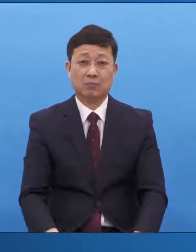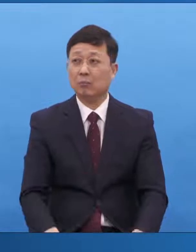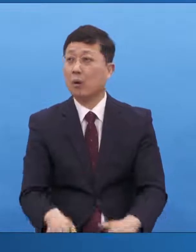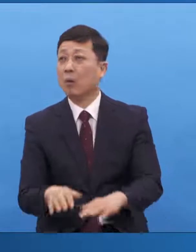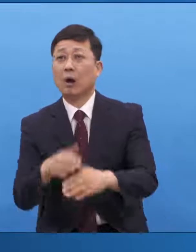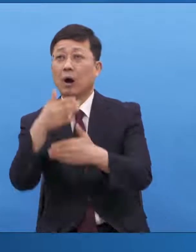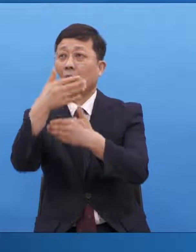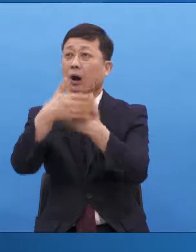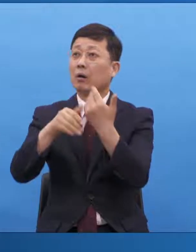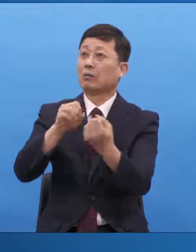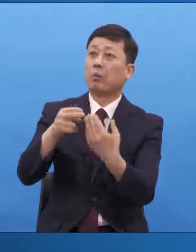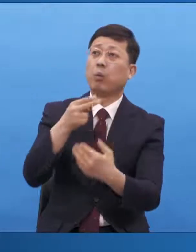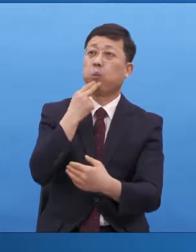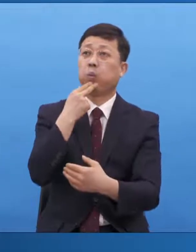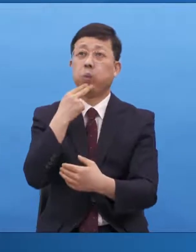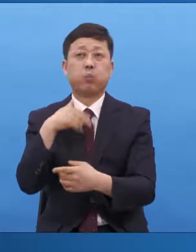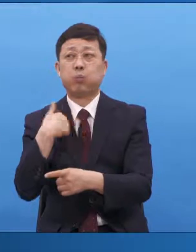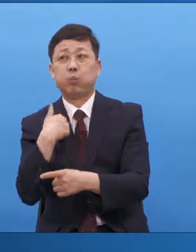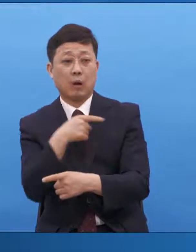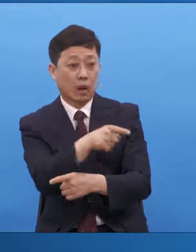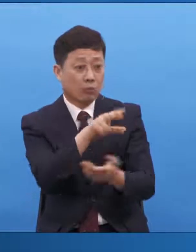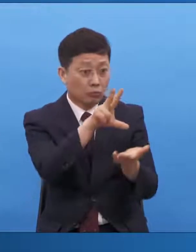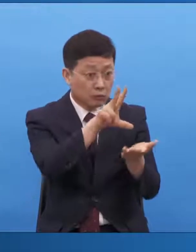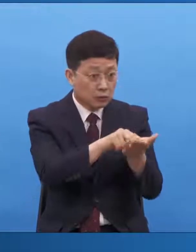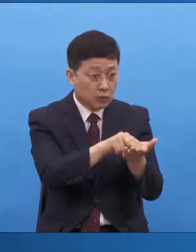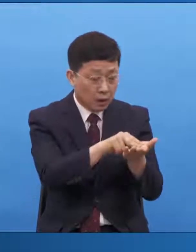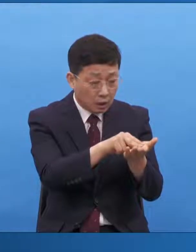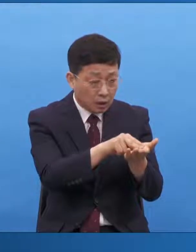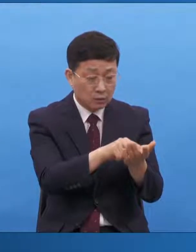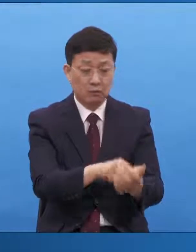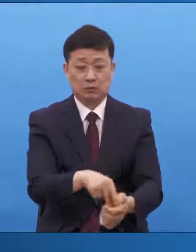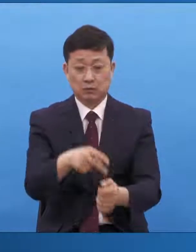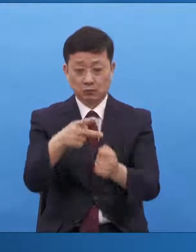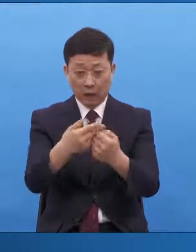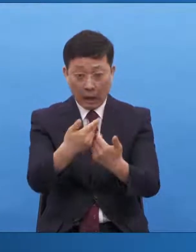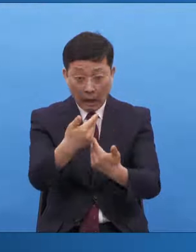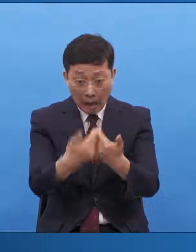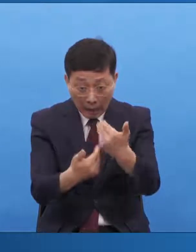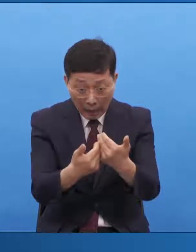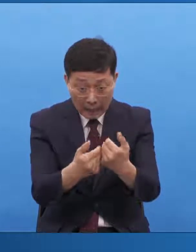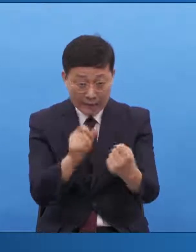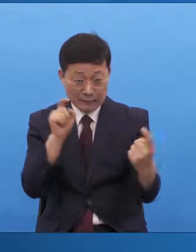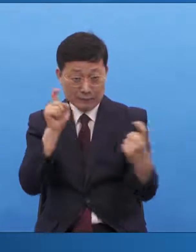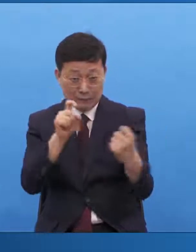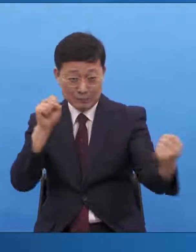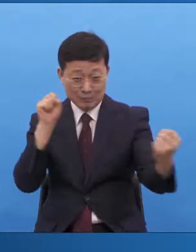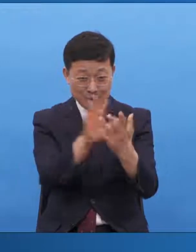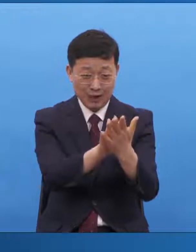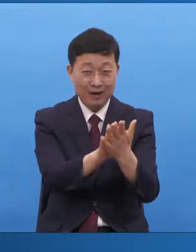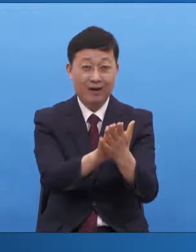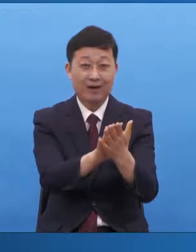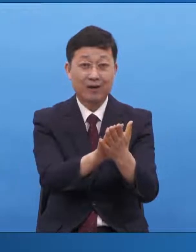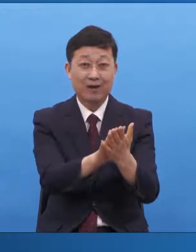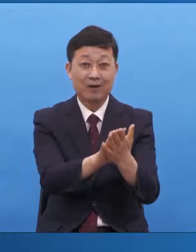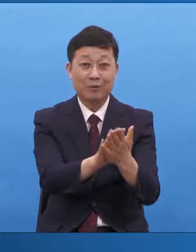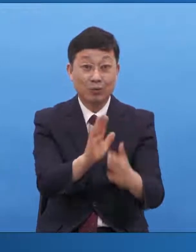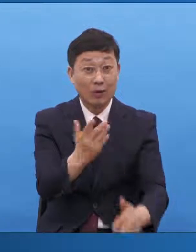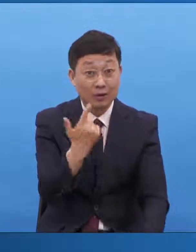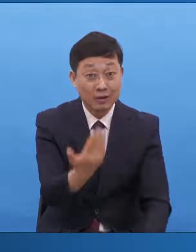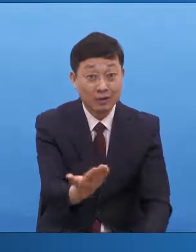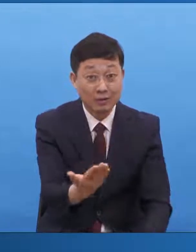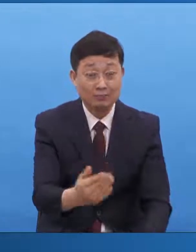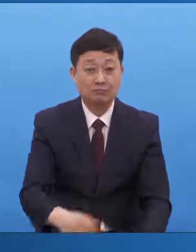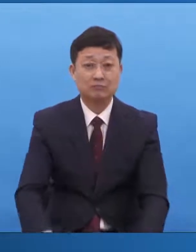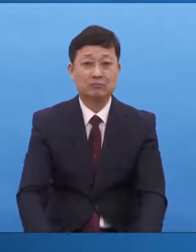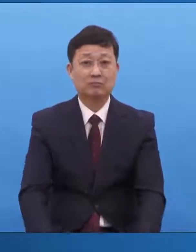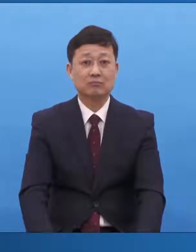없으니까. Why? Because you don't have the answer. 갈등하죠. Conflicts come. 싸움부터 보네. You get into a fight. 왜냐? Why? 아